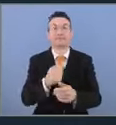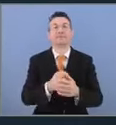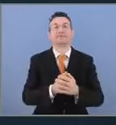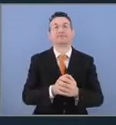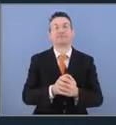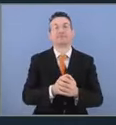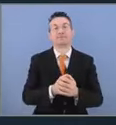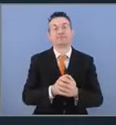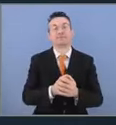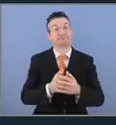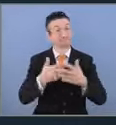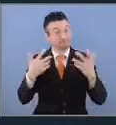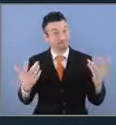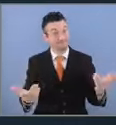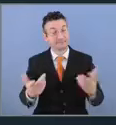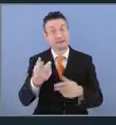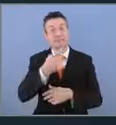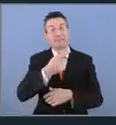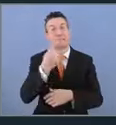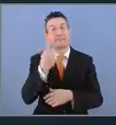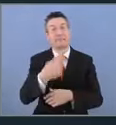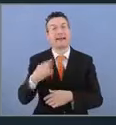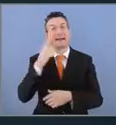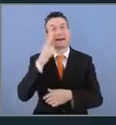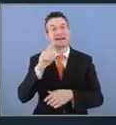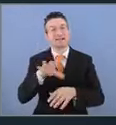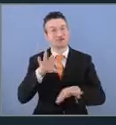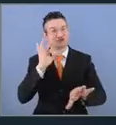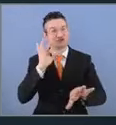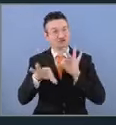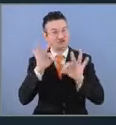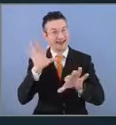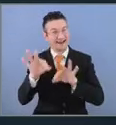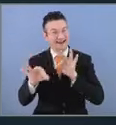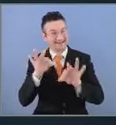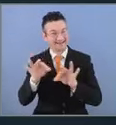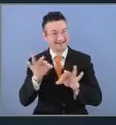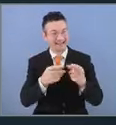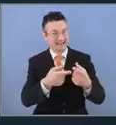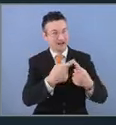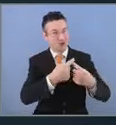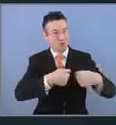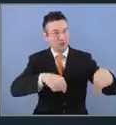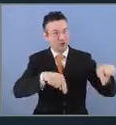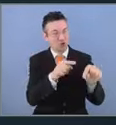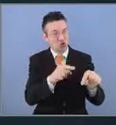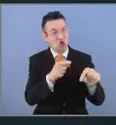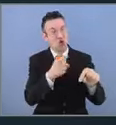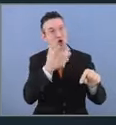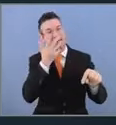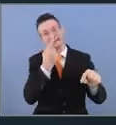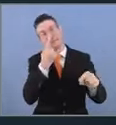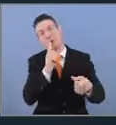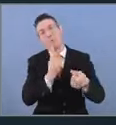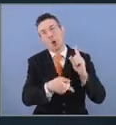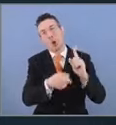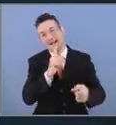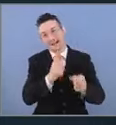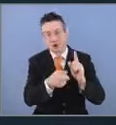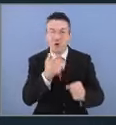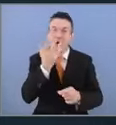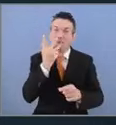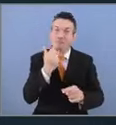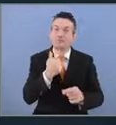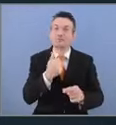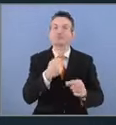riguarda l'indirizzo politico che la Commissione dà e ha dato fin oggi